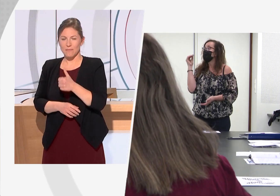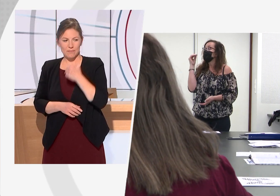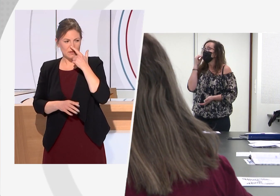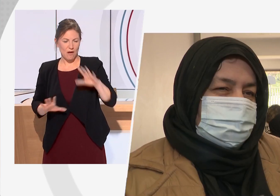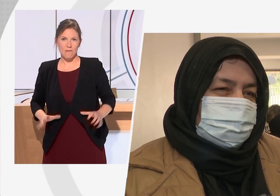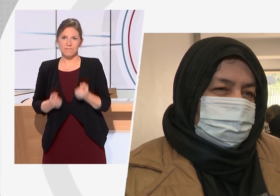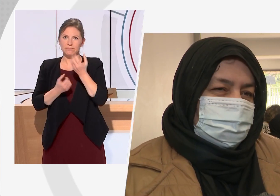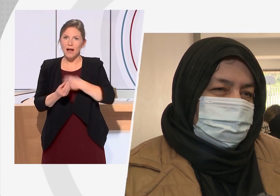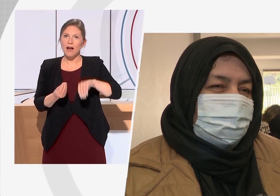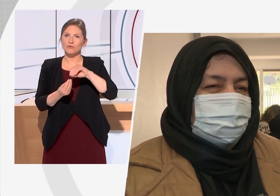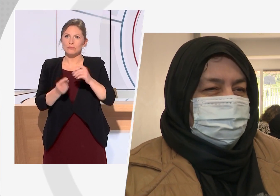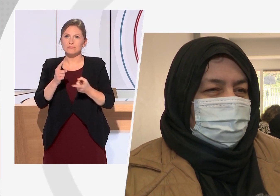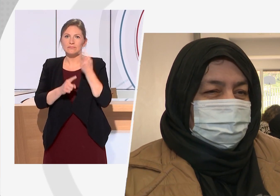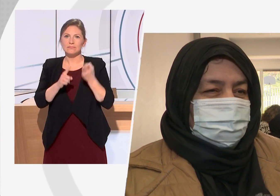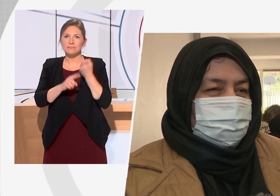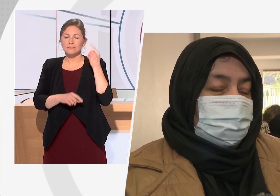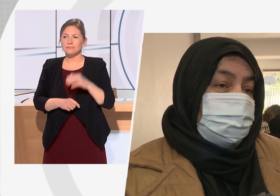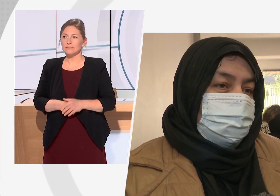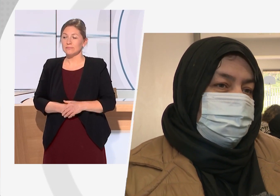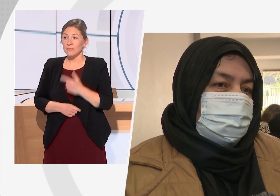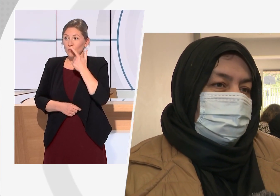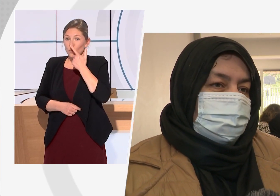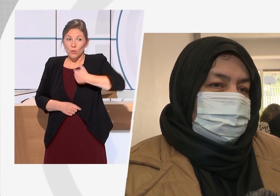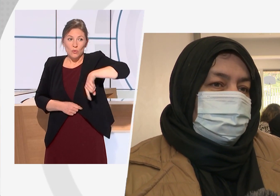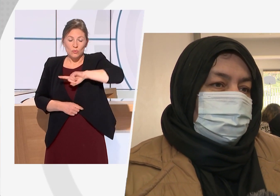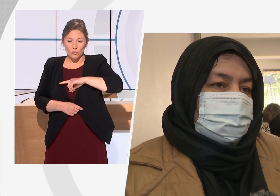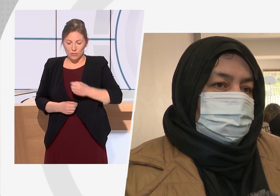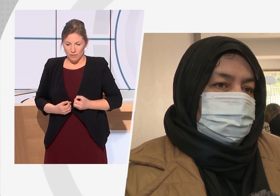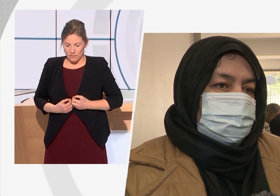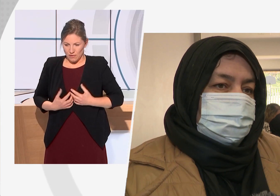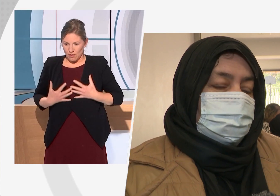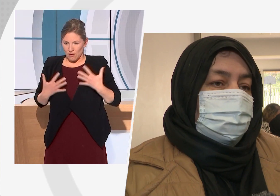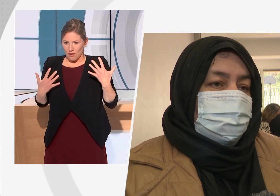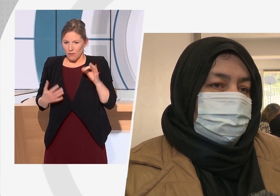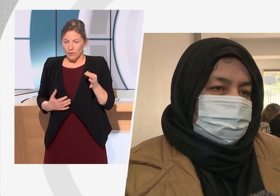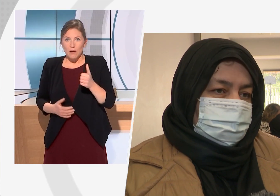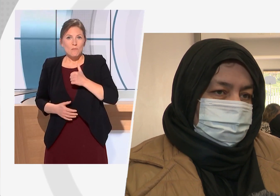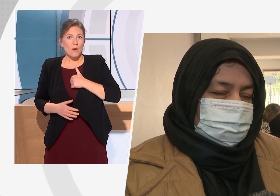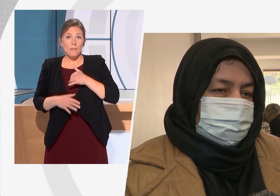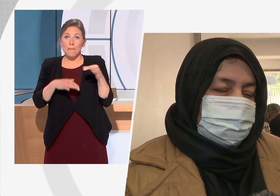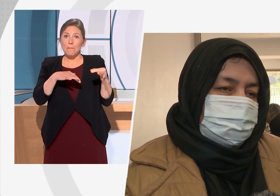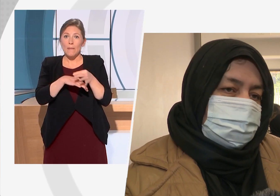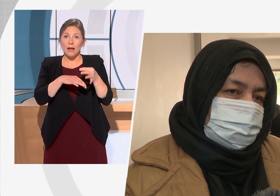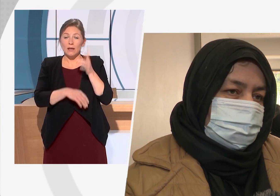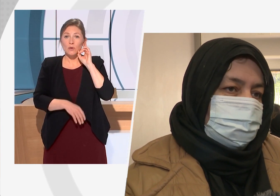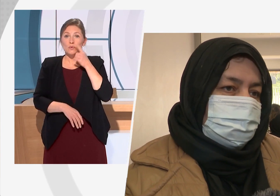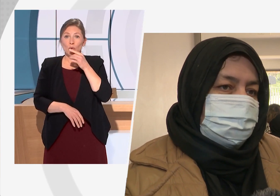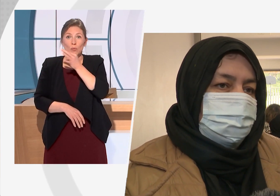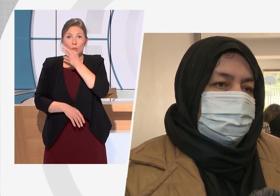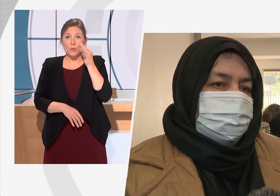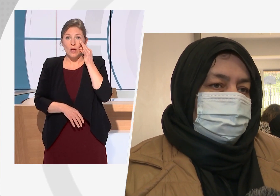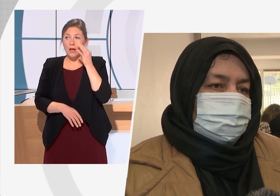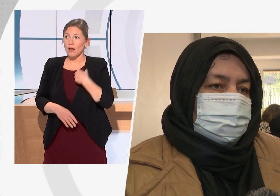essentielle. C'est une nouvelle lumière qui s'ouvre à nous parce que le père de mes enfants est